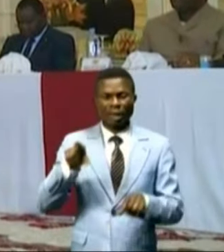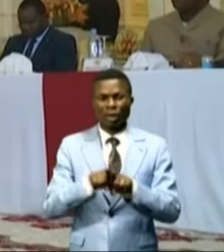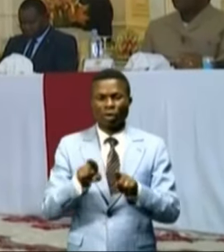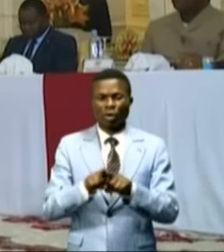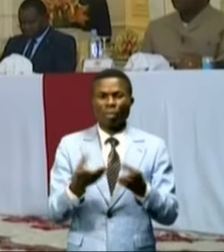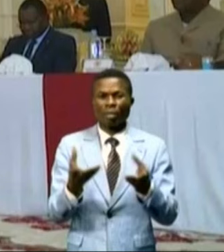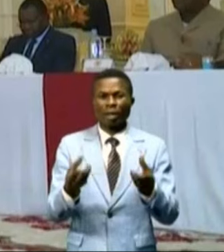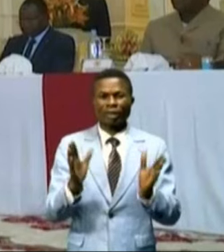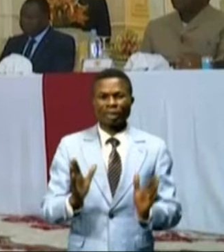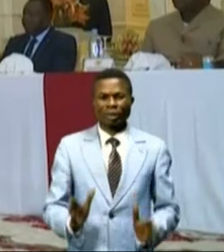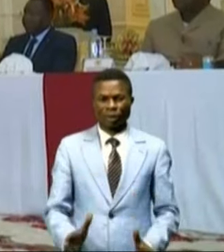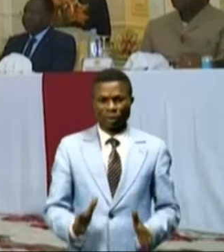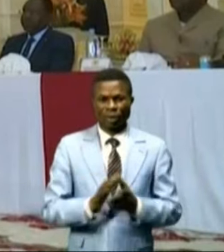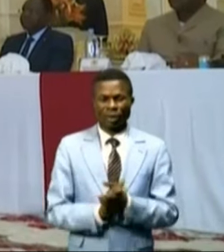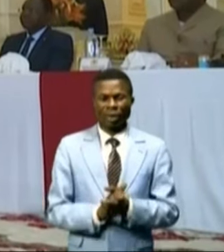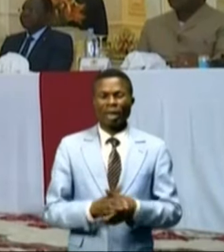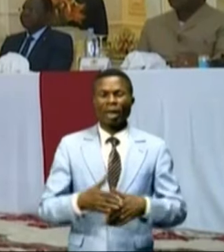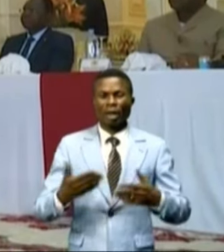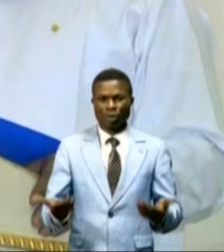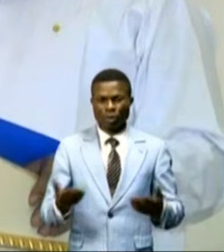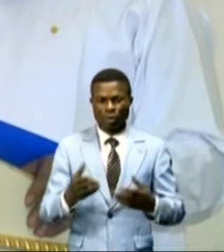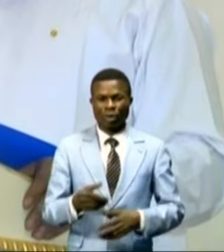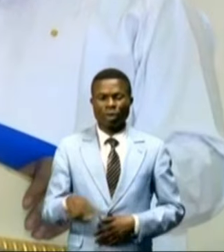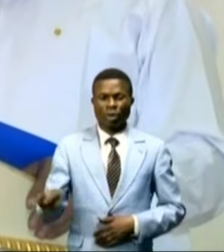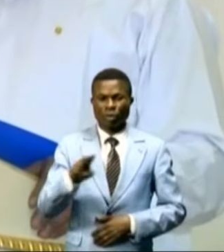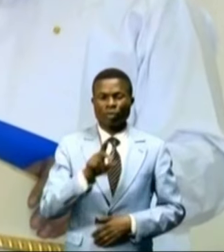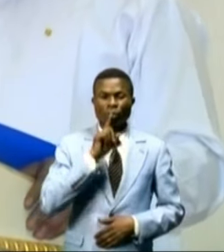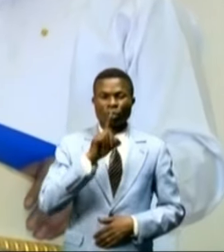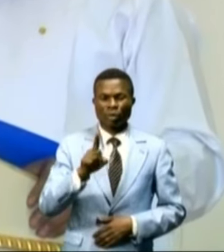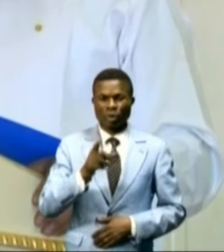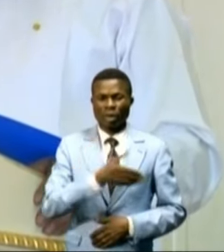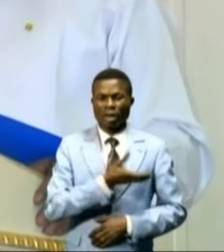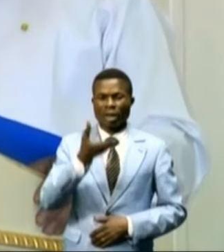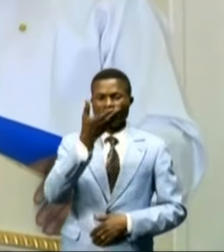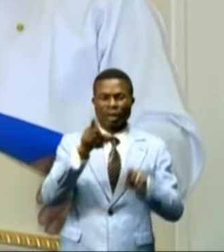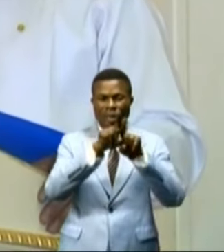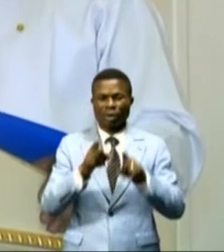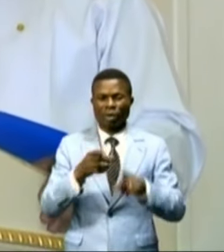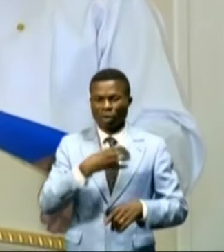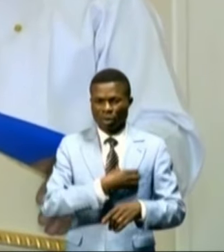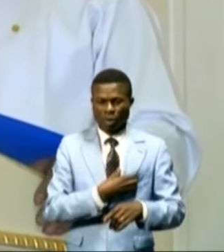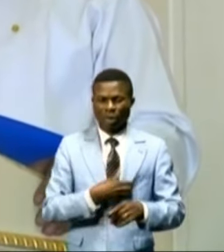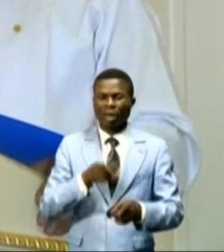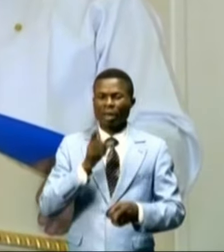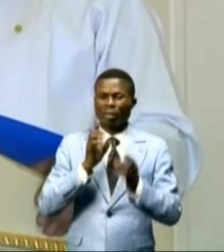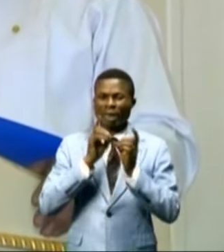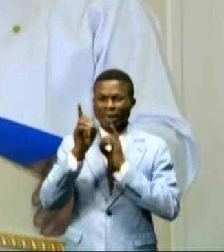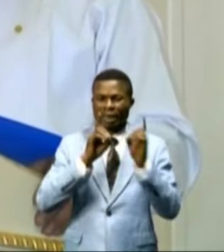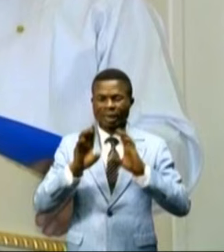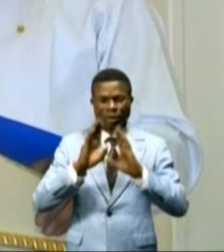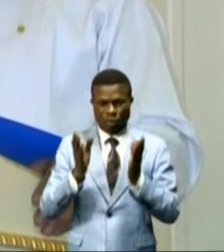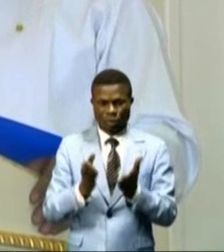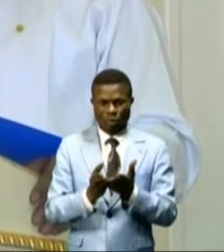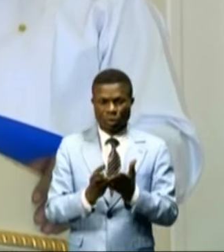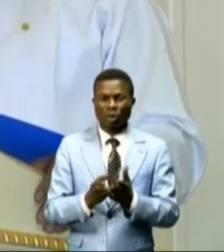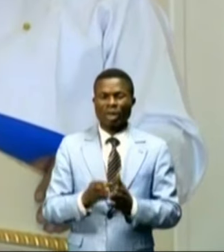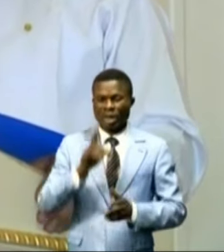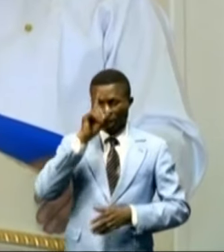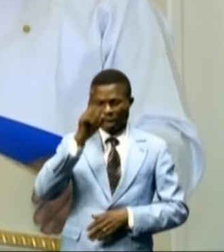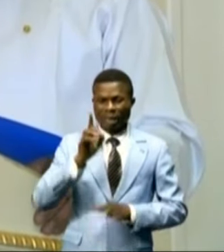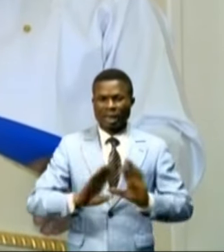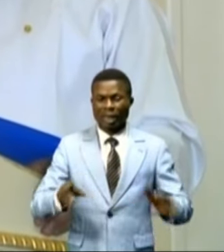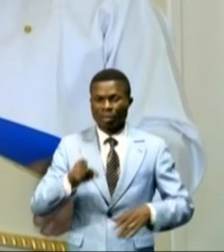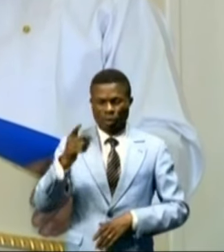facilitateur. En effet, vous avez été l'âme et le cœur de ces pourparlers. Votre capacité à